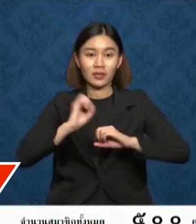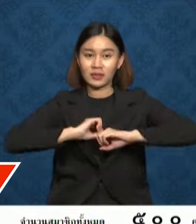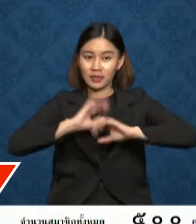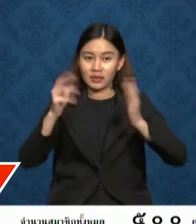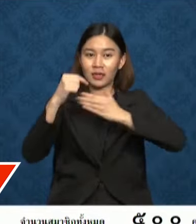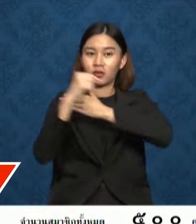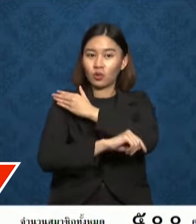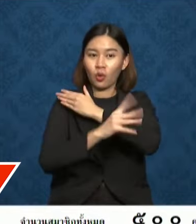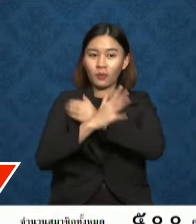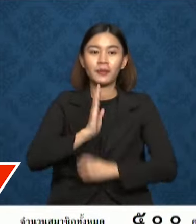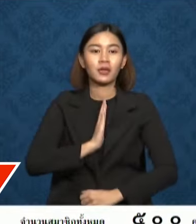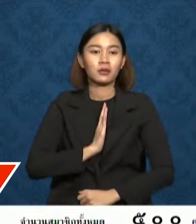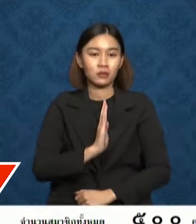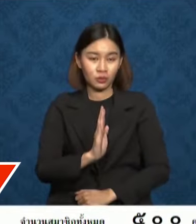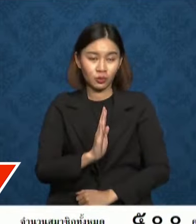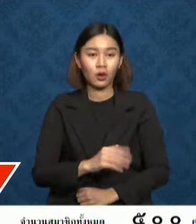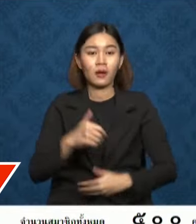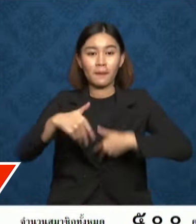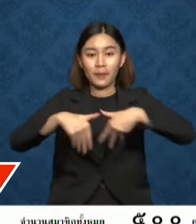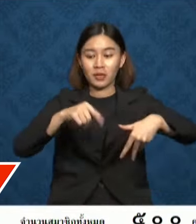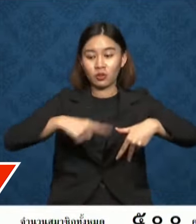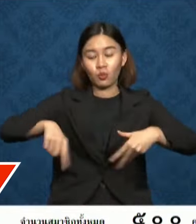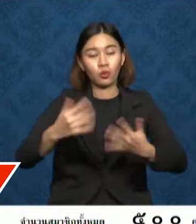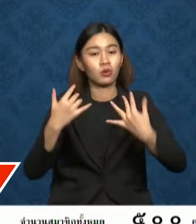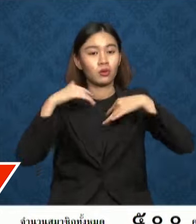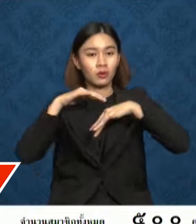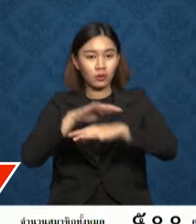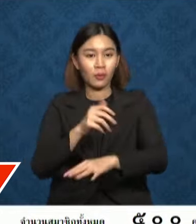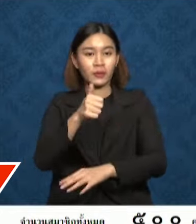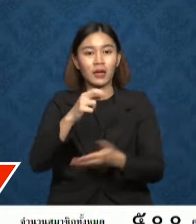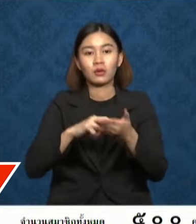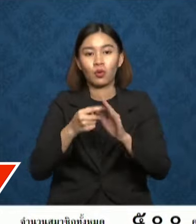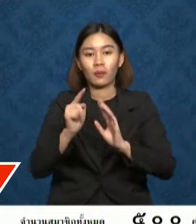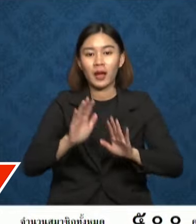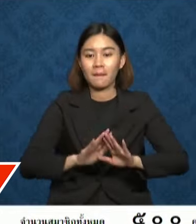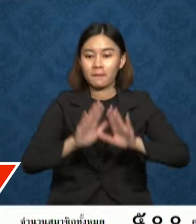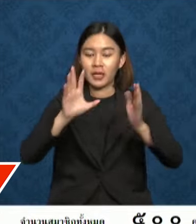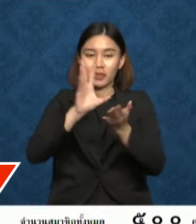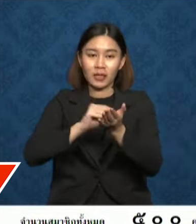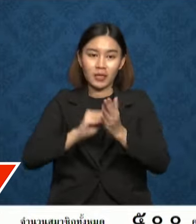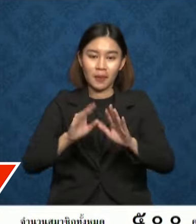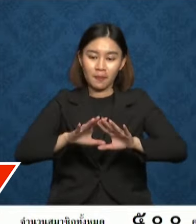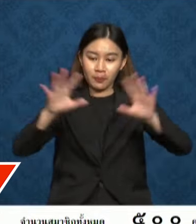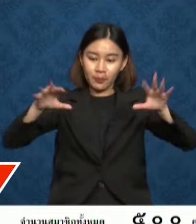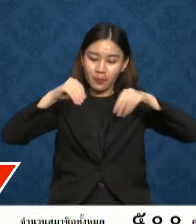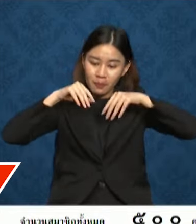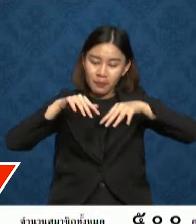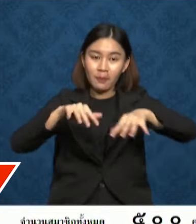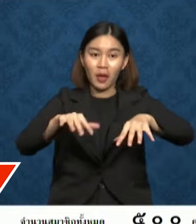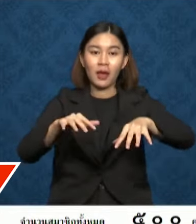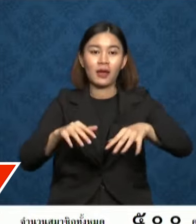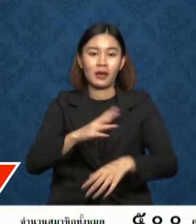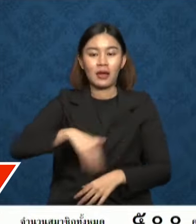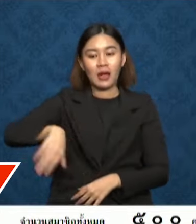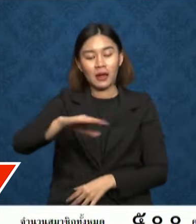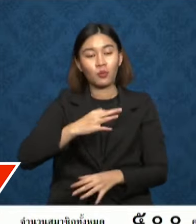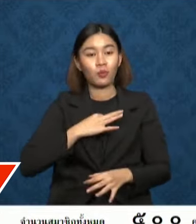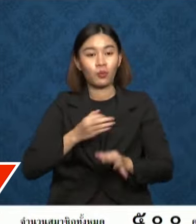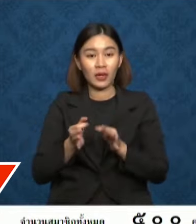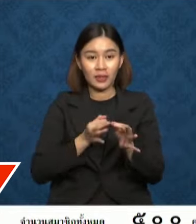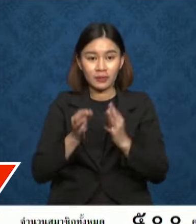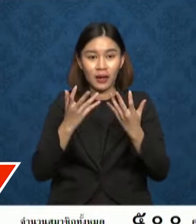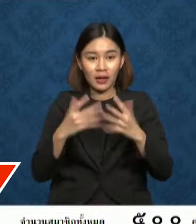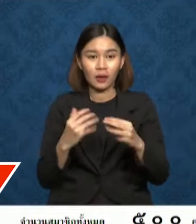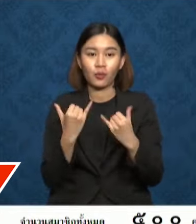ปรงใสมีธรมภิบาลครัประชาชนมสวร่วมนั่นกคอการเปิดเผยขอมลคำของบประมาณที่ผมได้นำเรียนผานทประทานไปแล้วว่